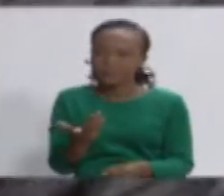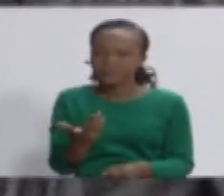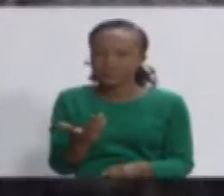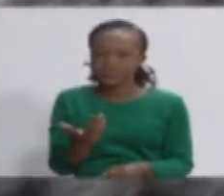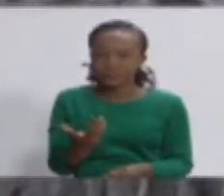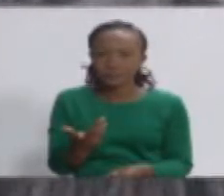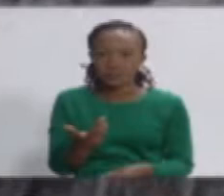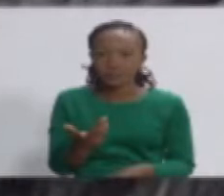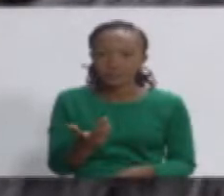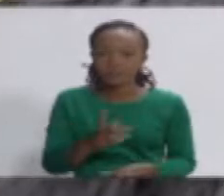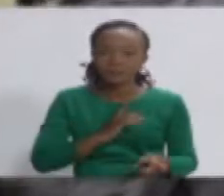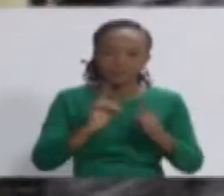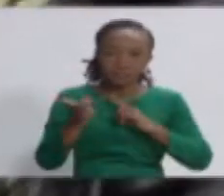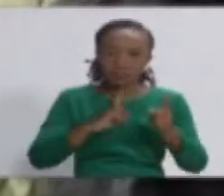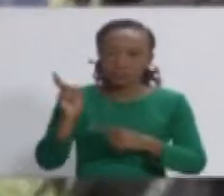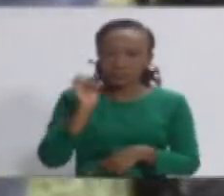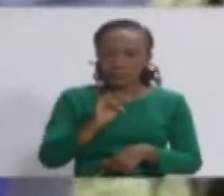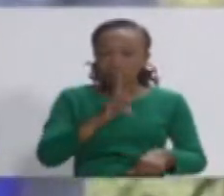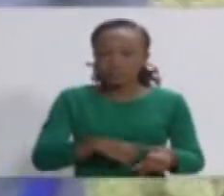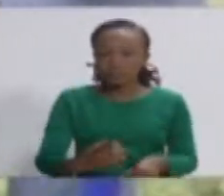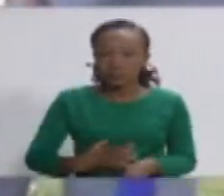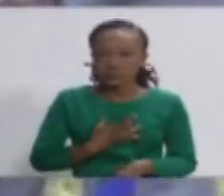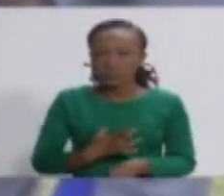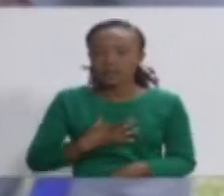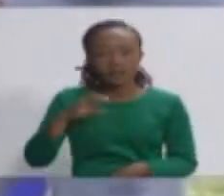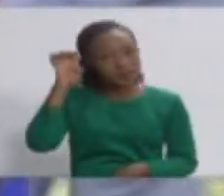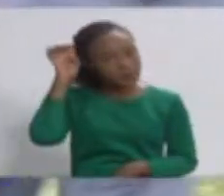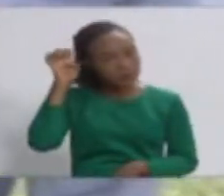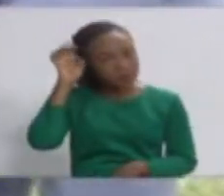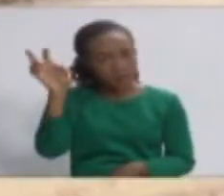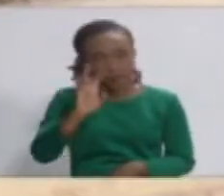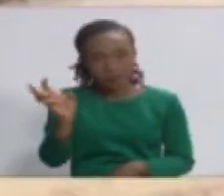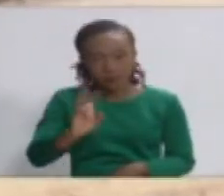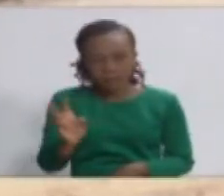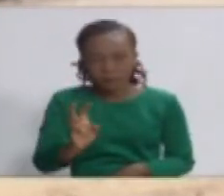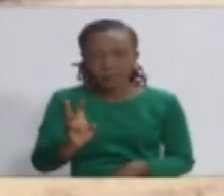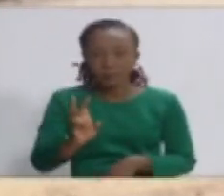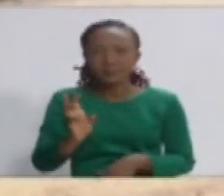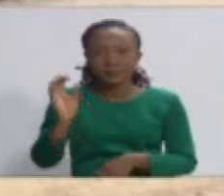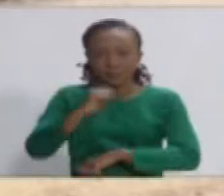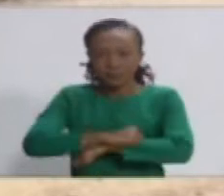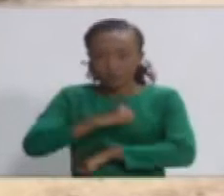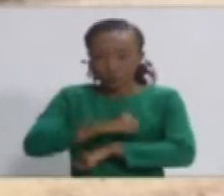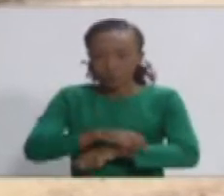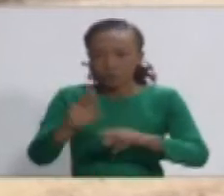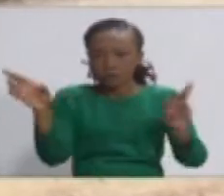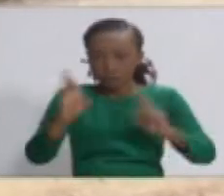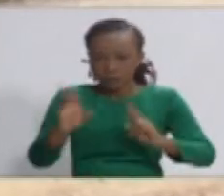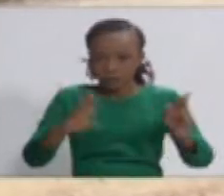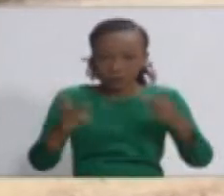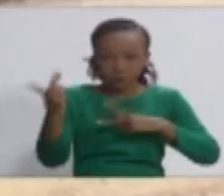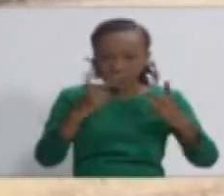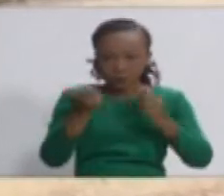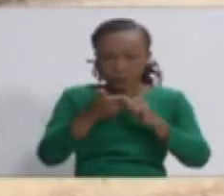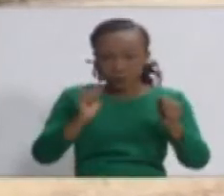air. Magoha aliyazungumza haya alipozuru eneo la Eldoret akikagua baadhi ya taasisi za kiufundi zilivyojitayarisha katika vita